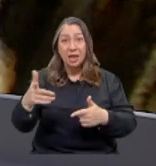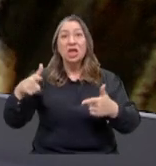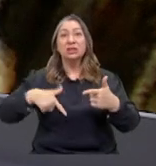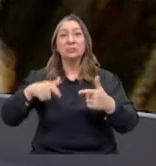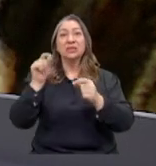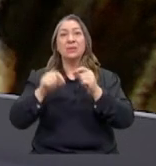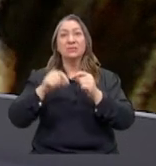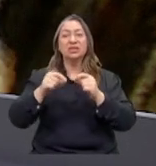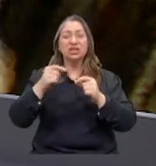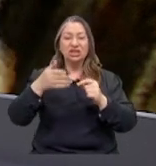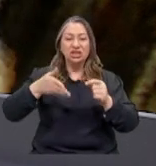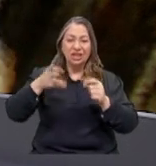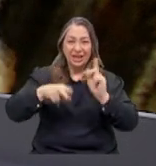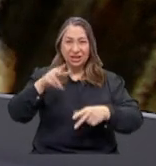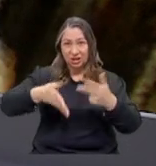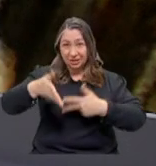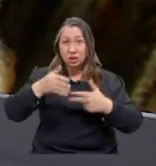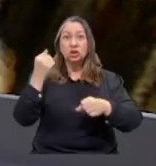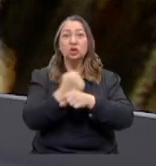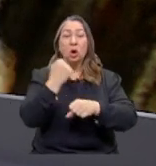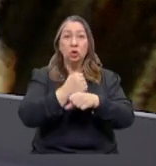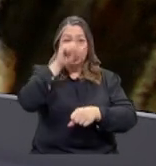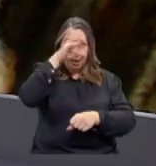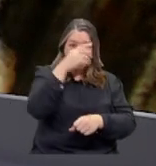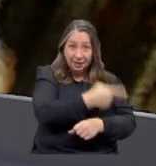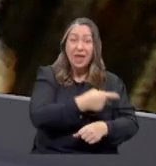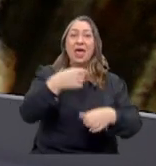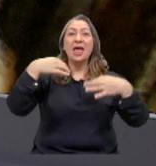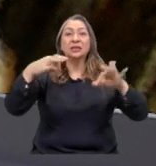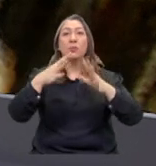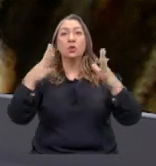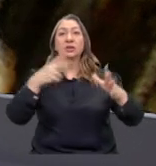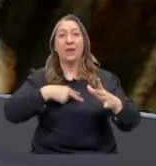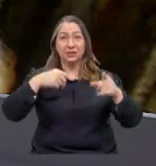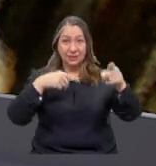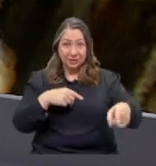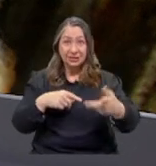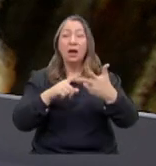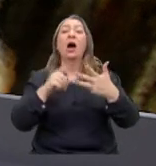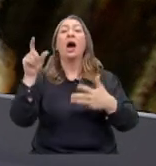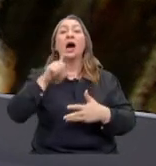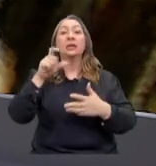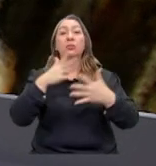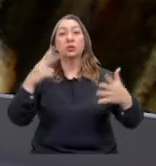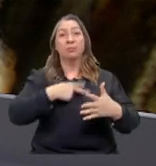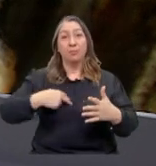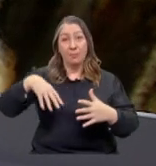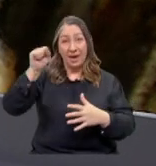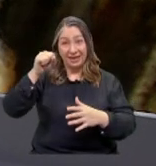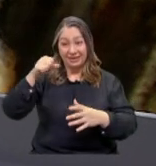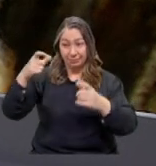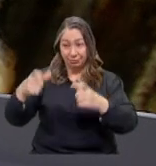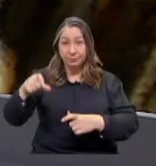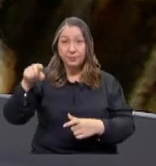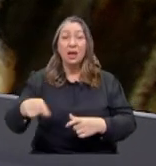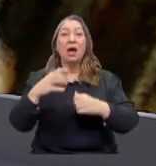İzmir Kıbrıs Şehitleri Caddesi, Zonguldak Madenci Anıtı Önü, Eskişehir Büyükşehir Belediyesi Önü, Aydın Büyükşehir Belediyesi Merkez